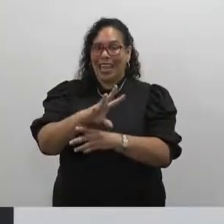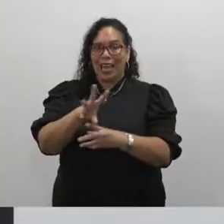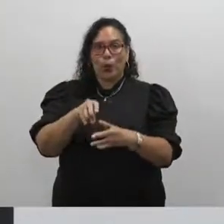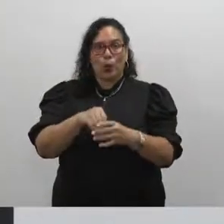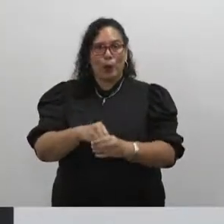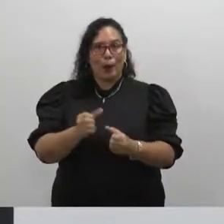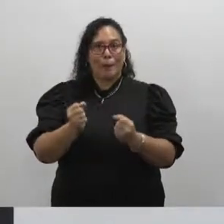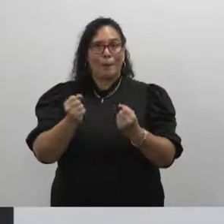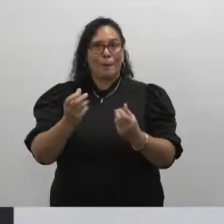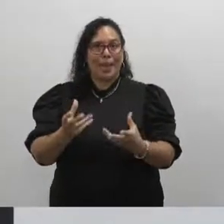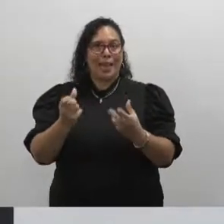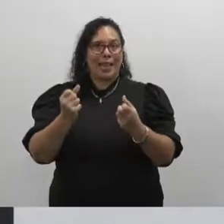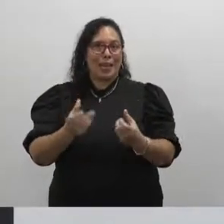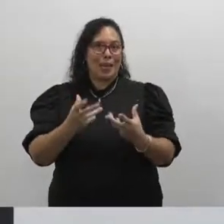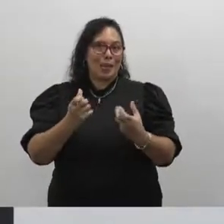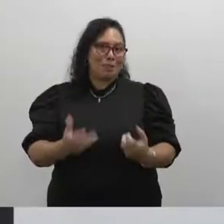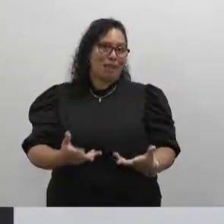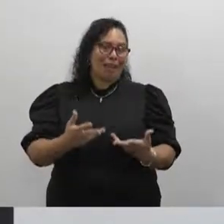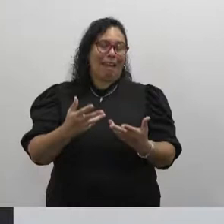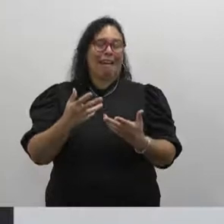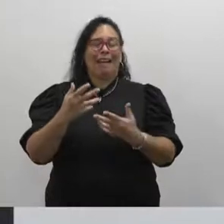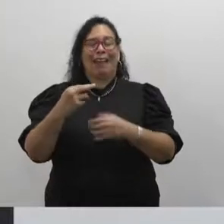resolution នឹងសិន